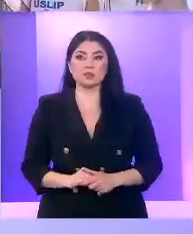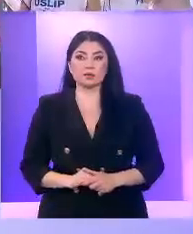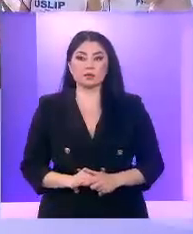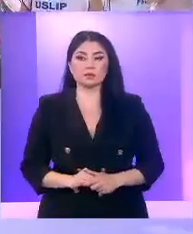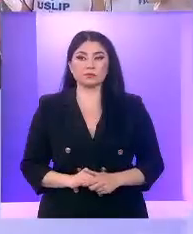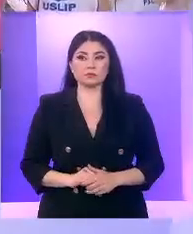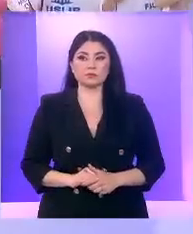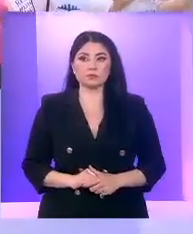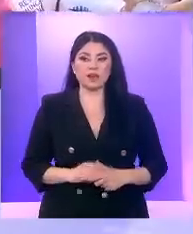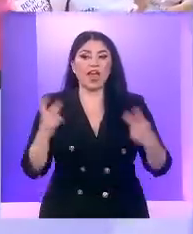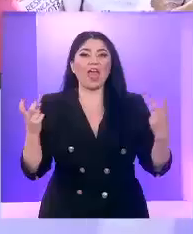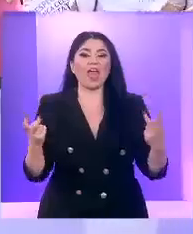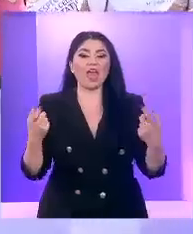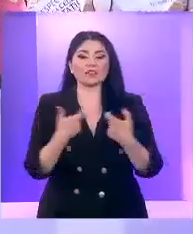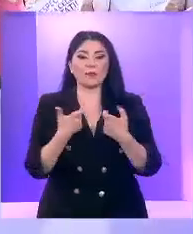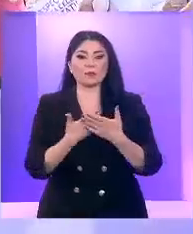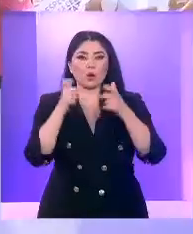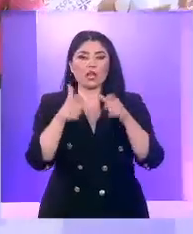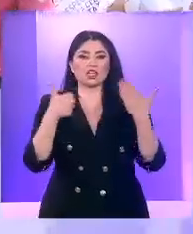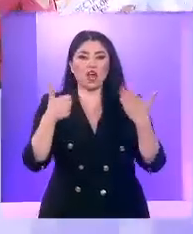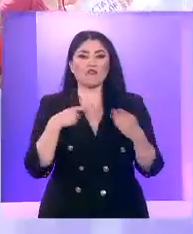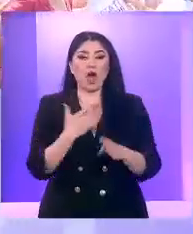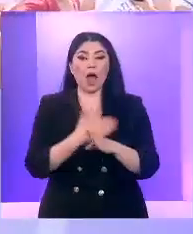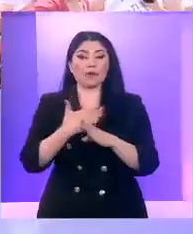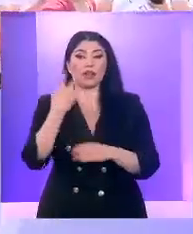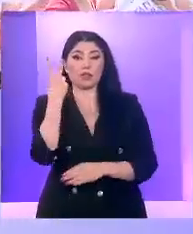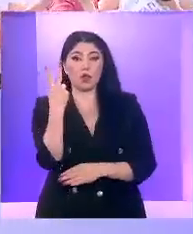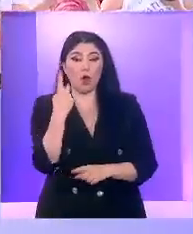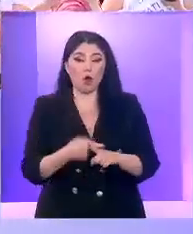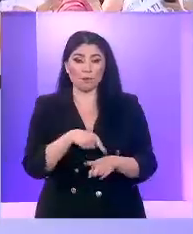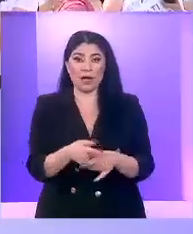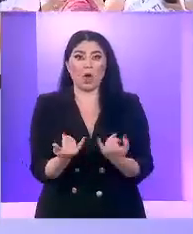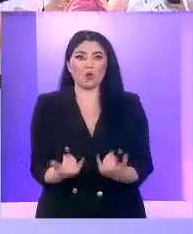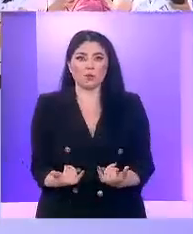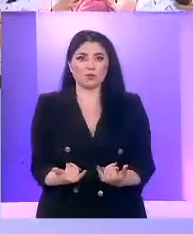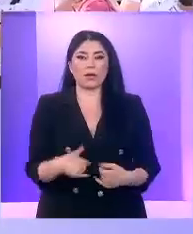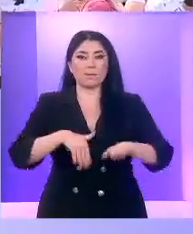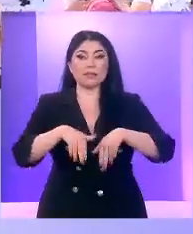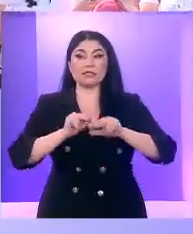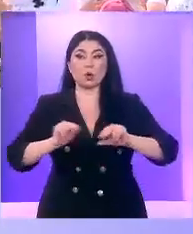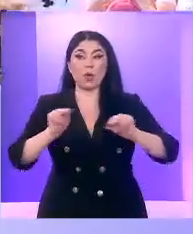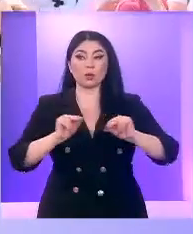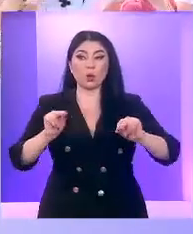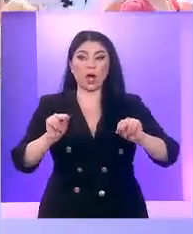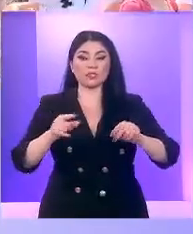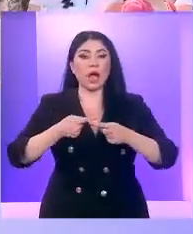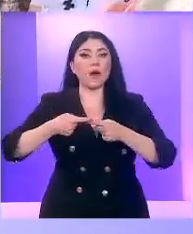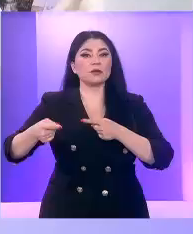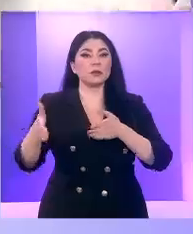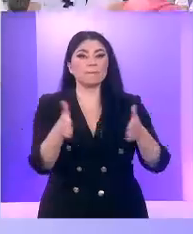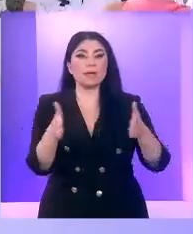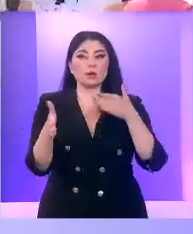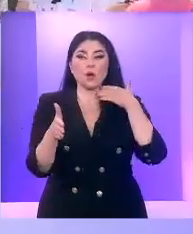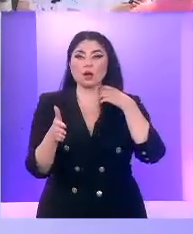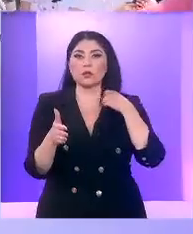primele efecte. Evaluarea pentru clasa a 6 a fost amânată de 2 ori deja, iar Ministerul Educației a prelungit